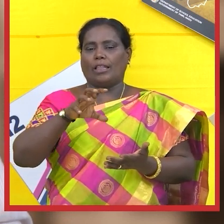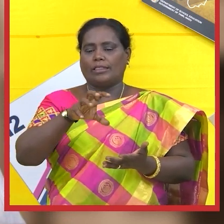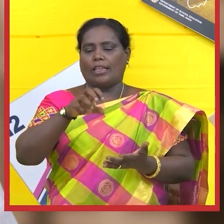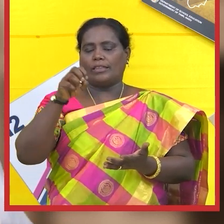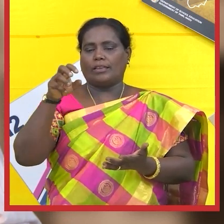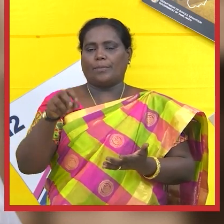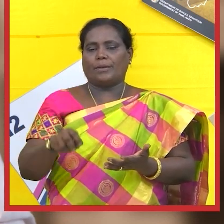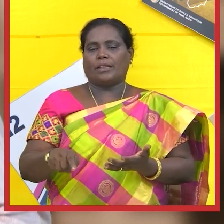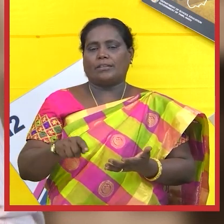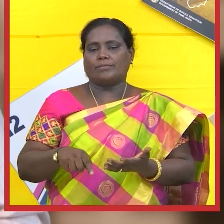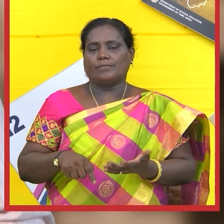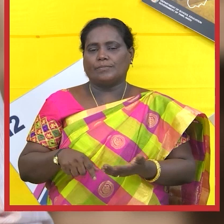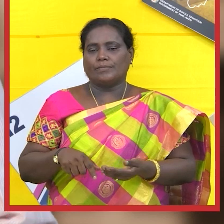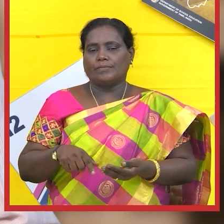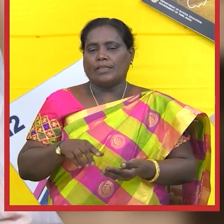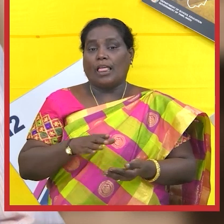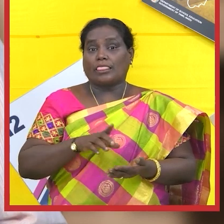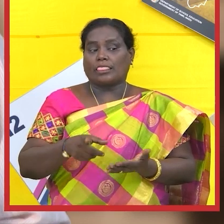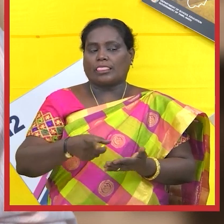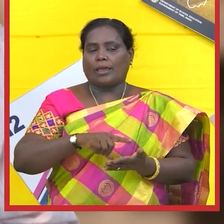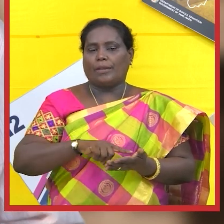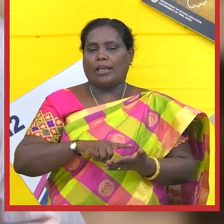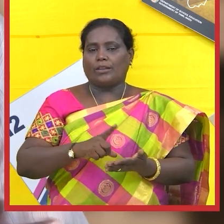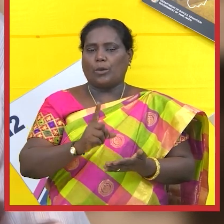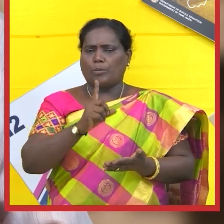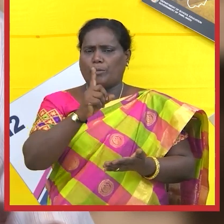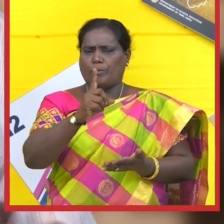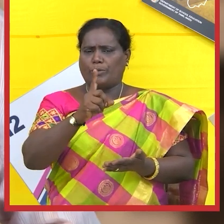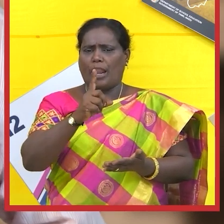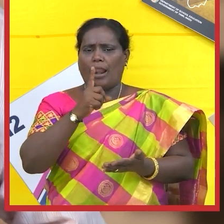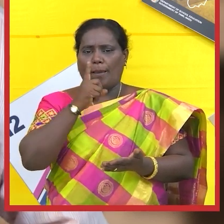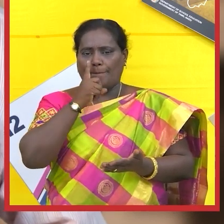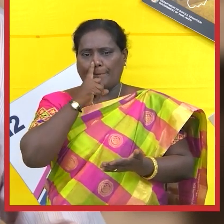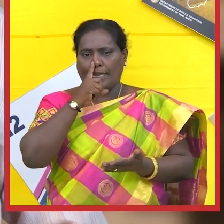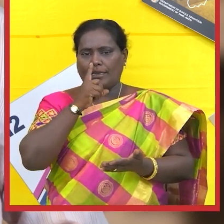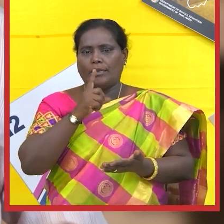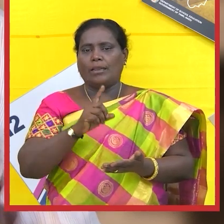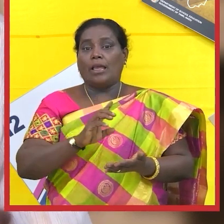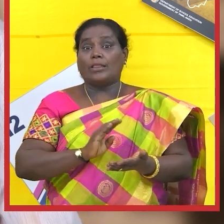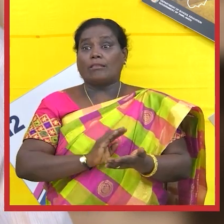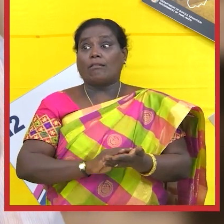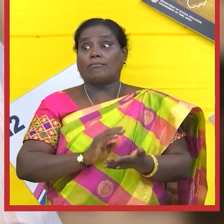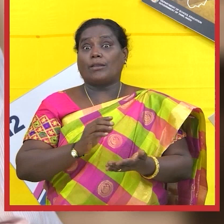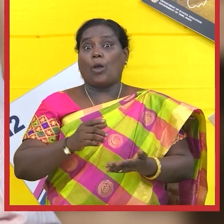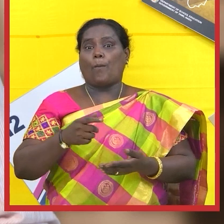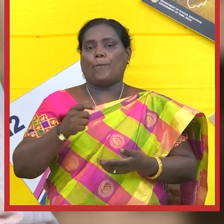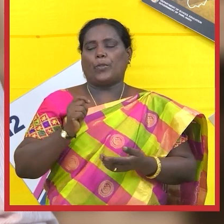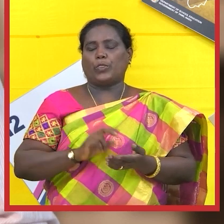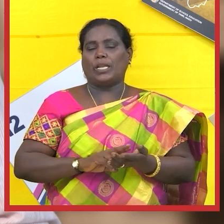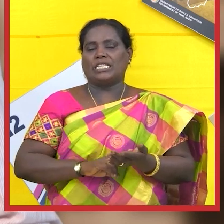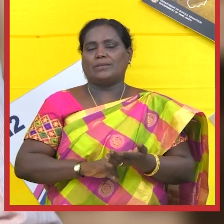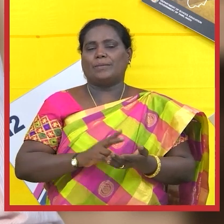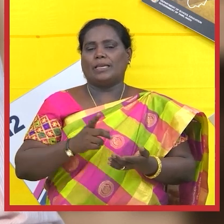என்று நீங்கள் நினைவு சொல்லலாம் தமிழ்நாட்டினுடைய முதல் பெண் சட்டமன்ற உறுப்பினர் டாக்டர் முத்துலட்சுமி என்றால்